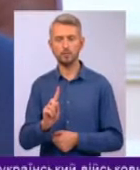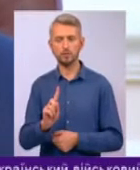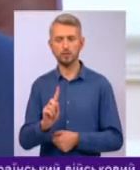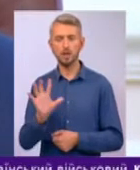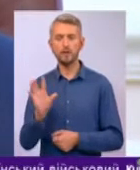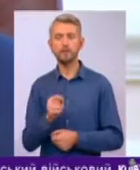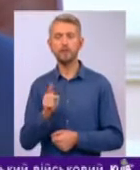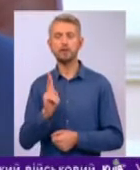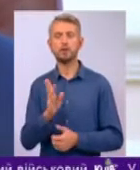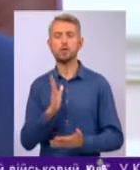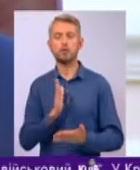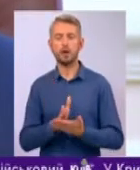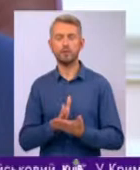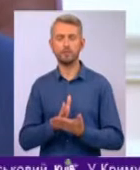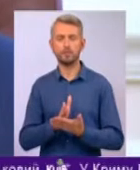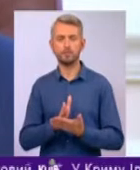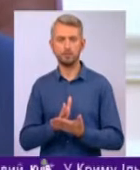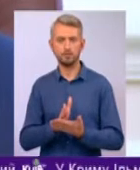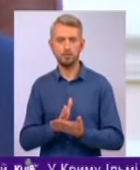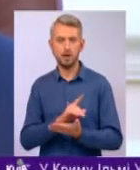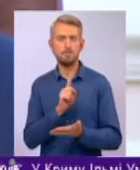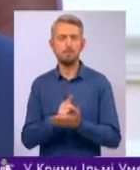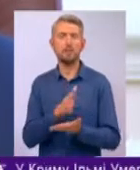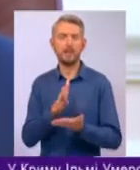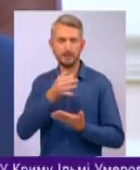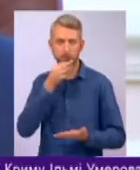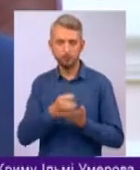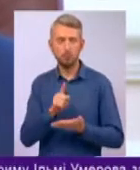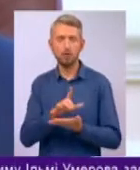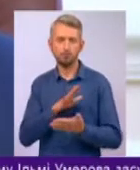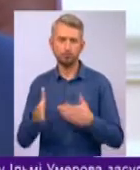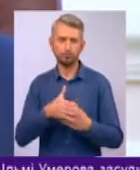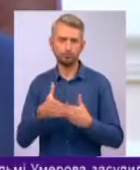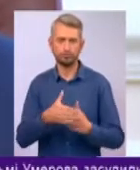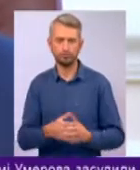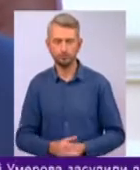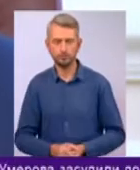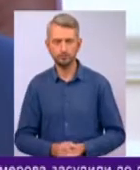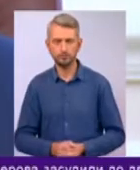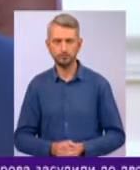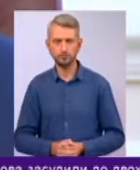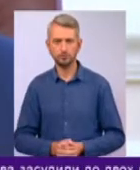всі ті, хто мав нести за це відповідальність, вони мають бути притягнені до відповідальності.